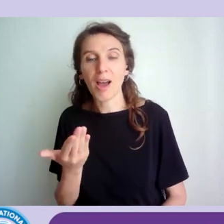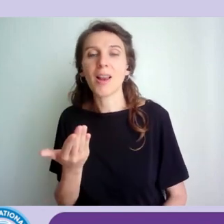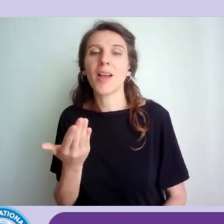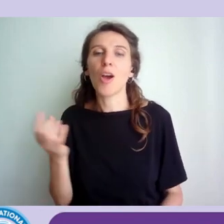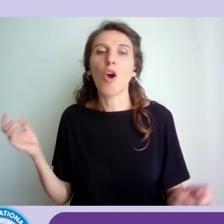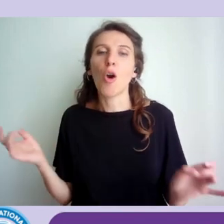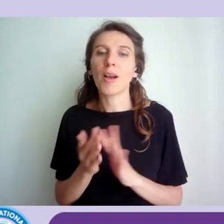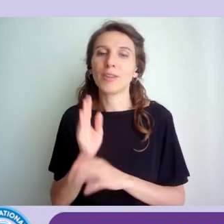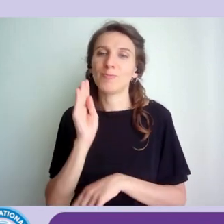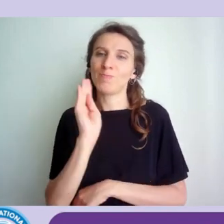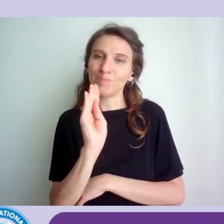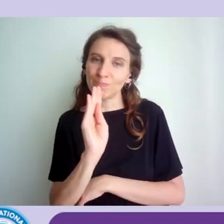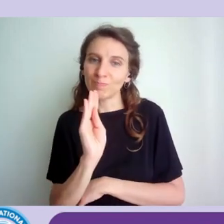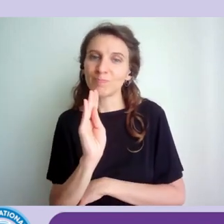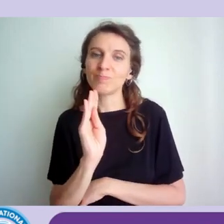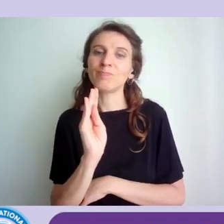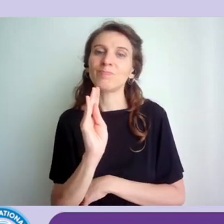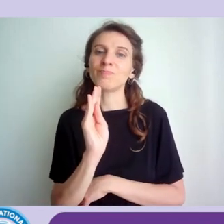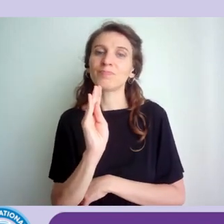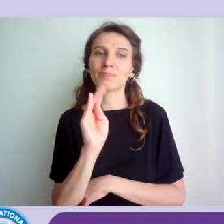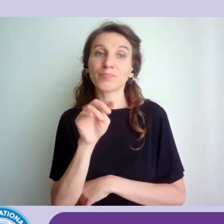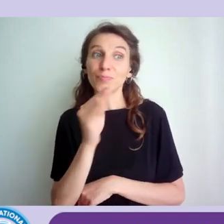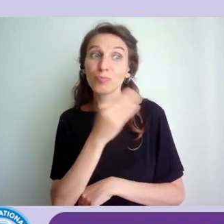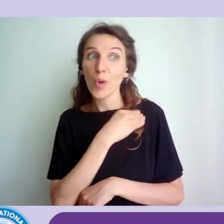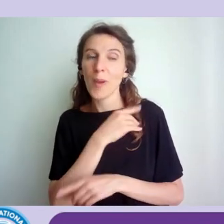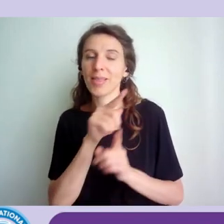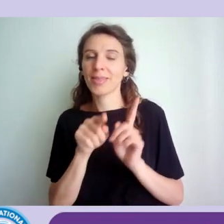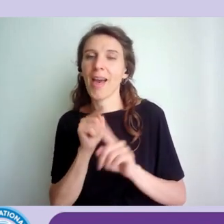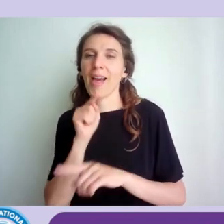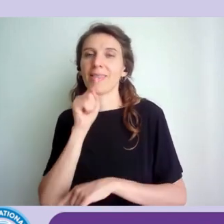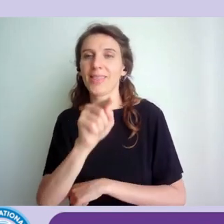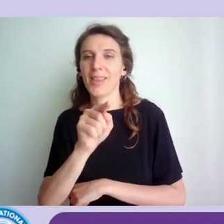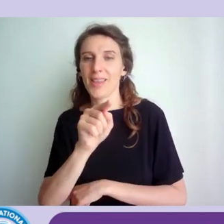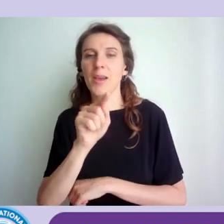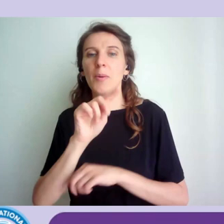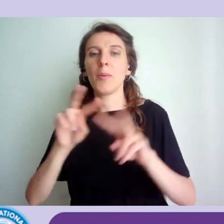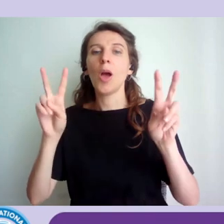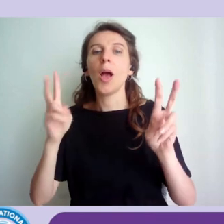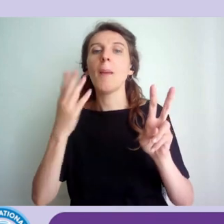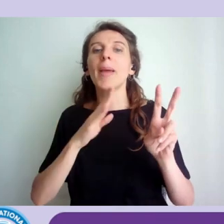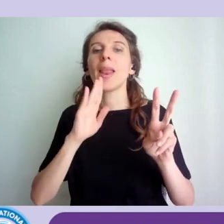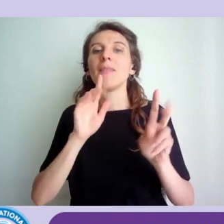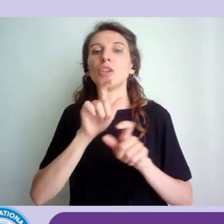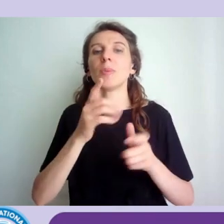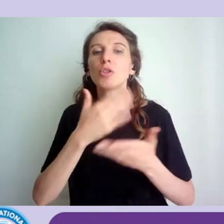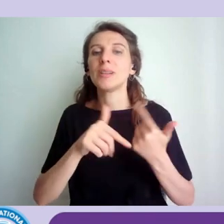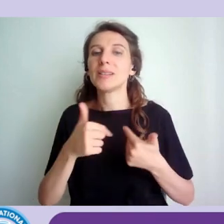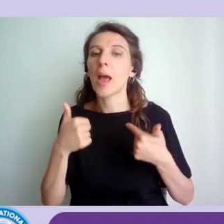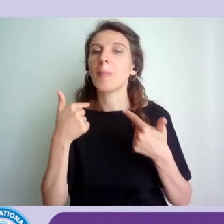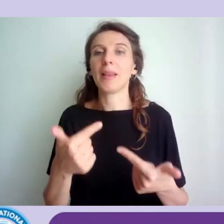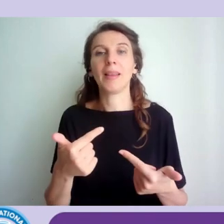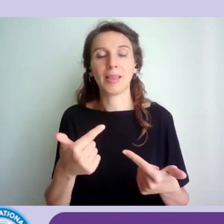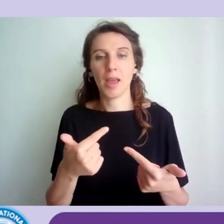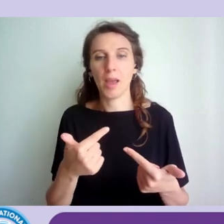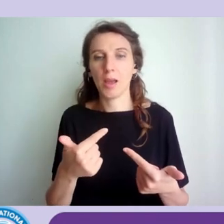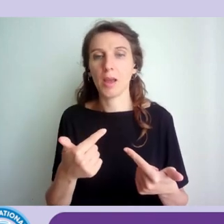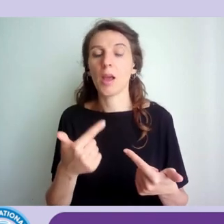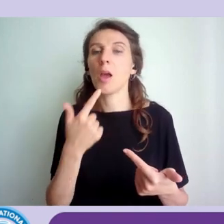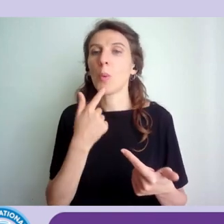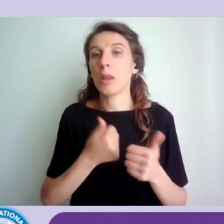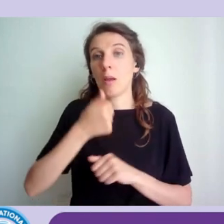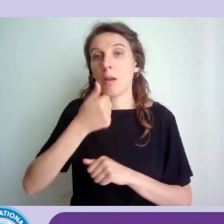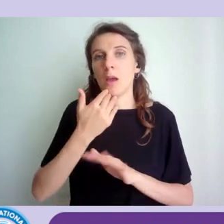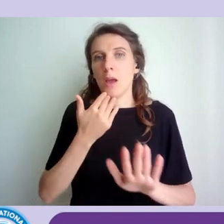te sui benefici che porta alle alle persone con con disabilità una domanda che è arrivata nel blocco Quindi intanto ti